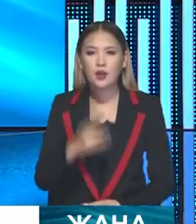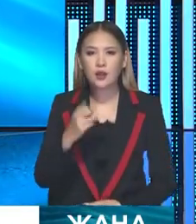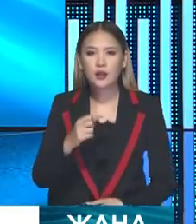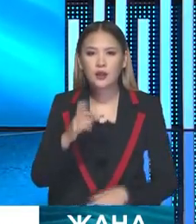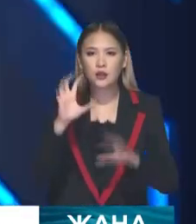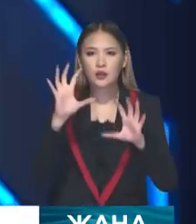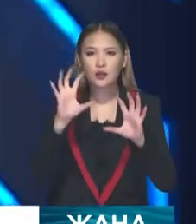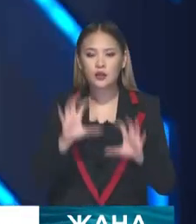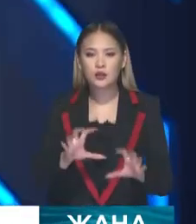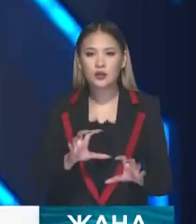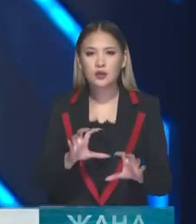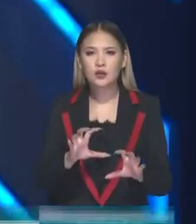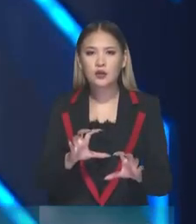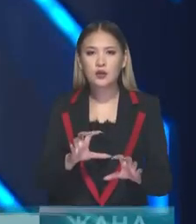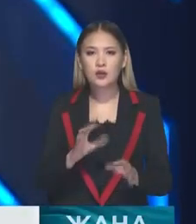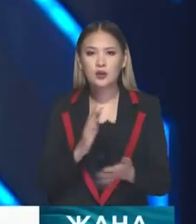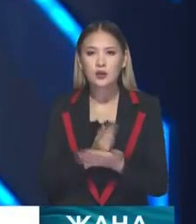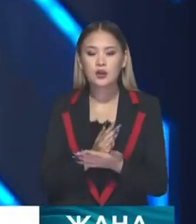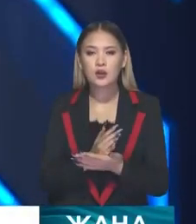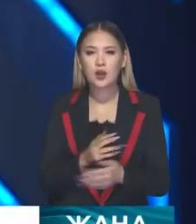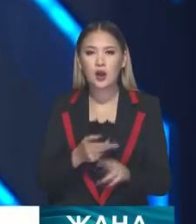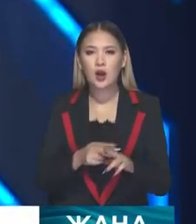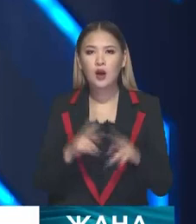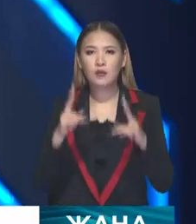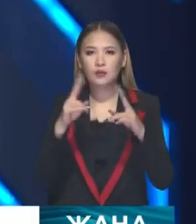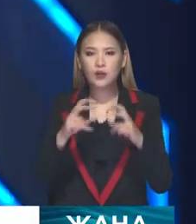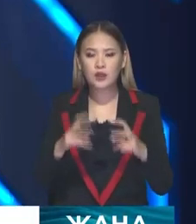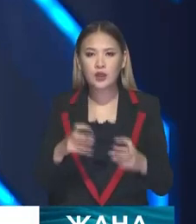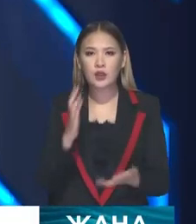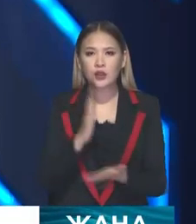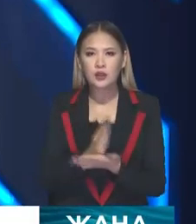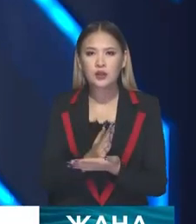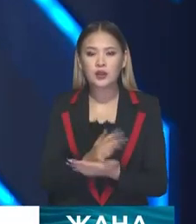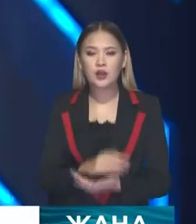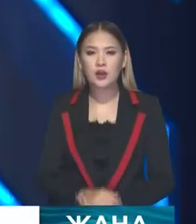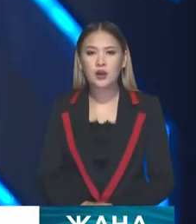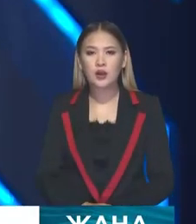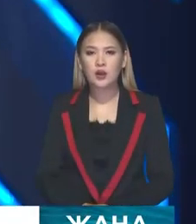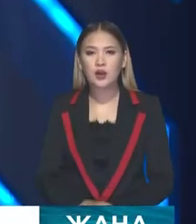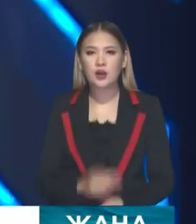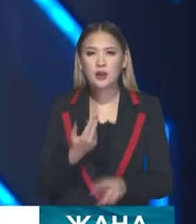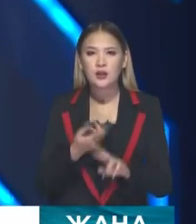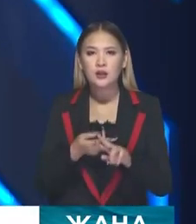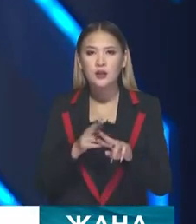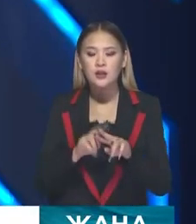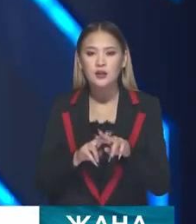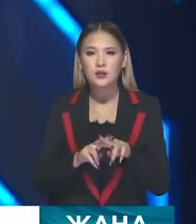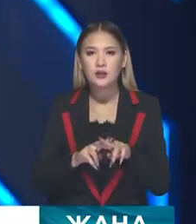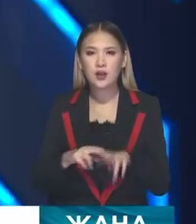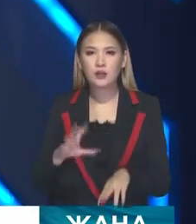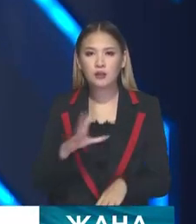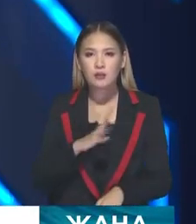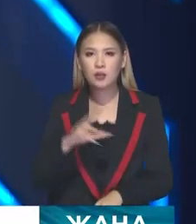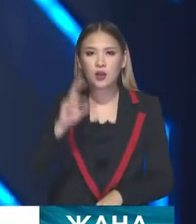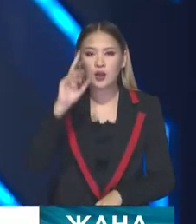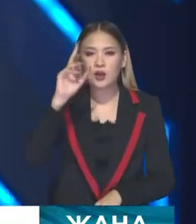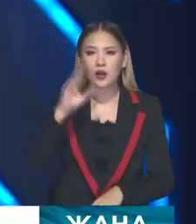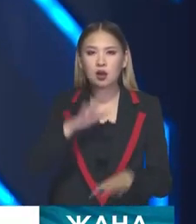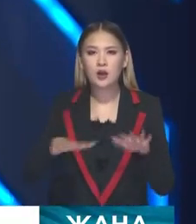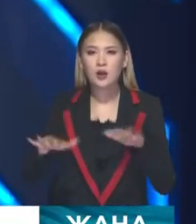негізі бұл қаншалықты тексеріледі дегенім ғой. Негізі бұл бізді мемлекетаралық